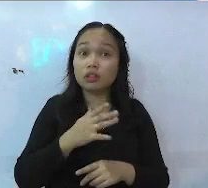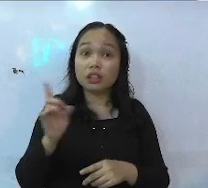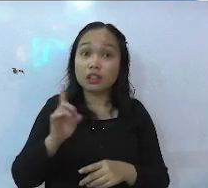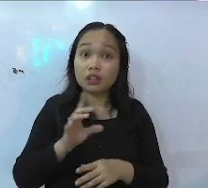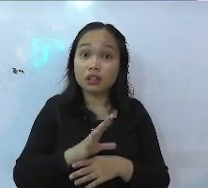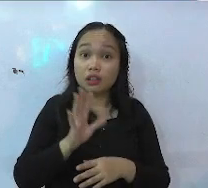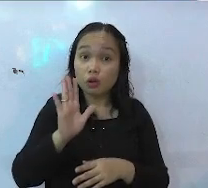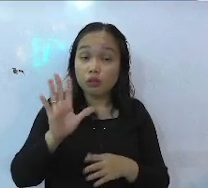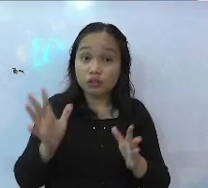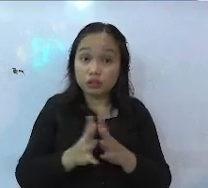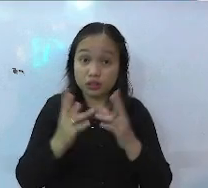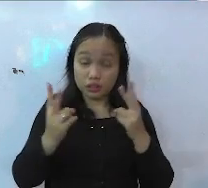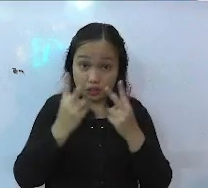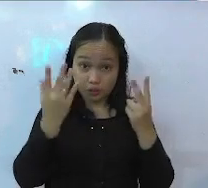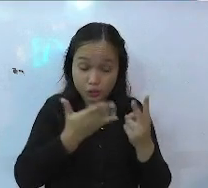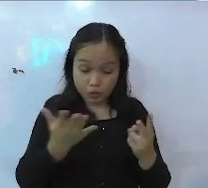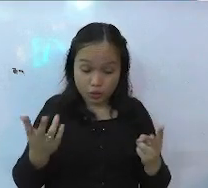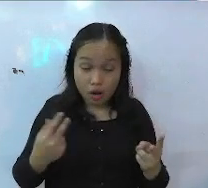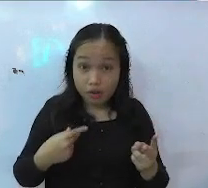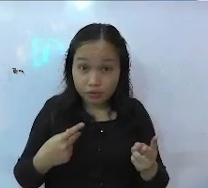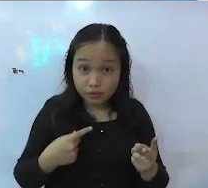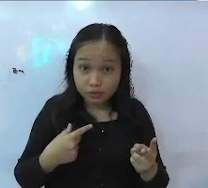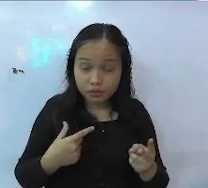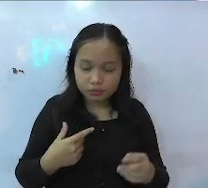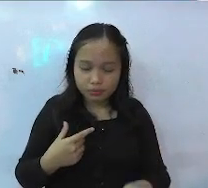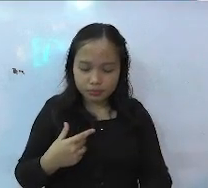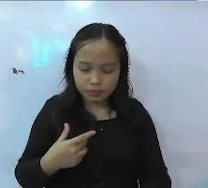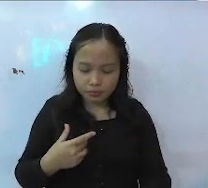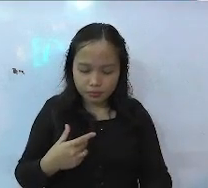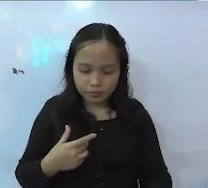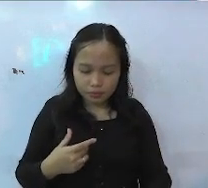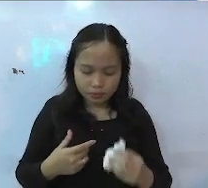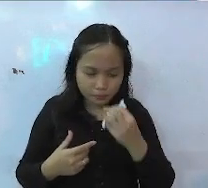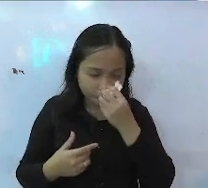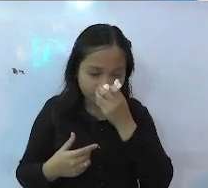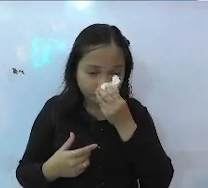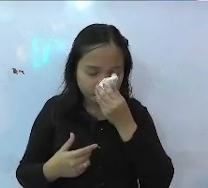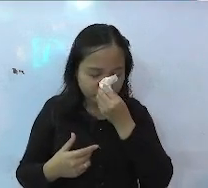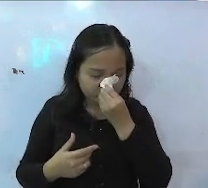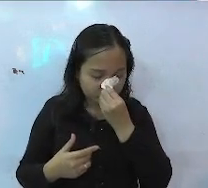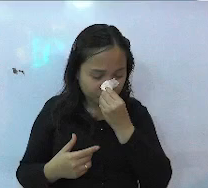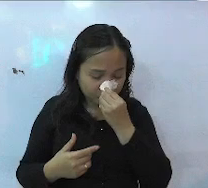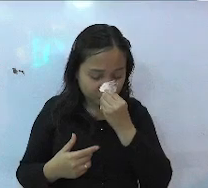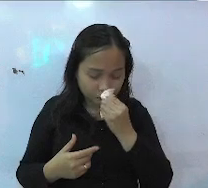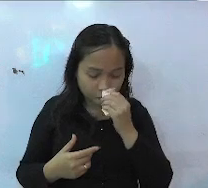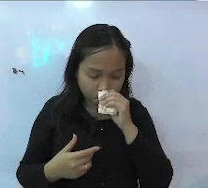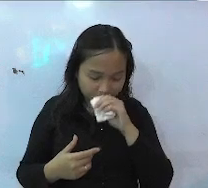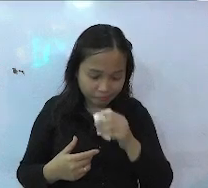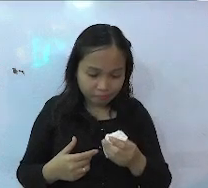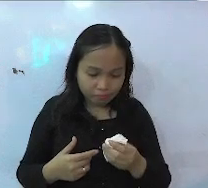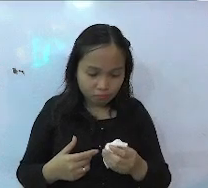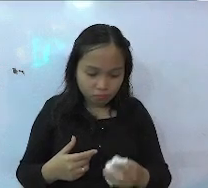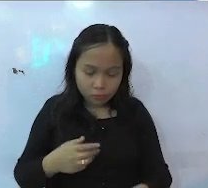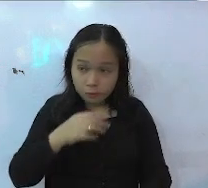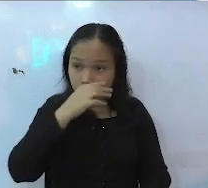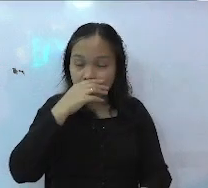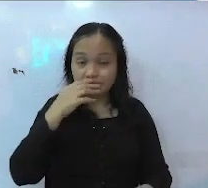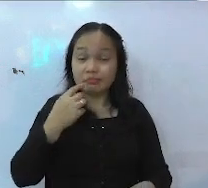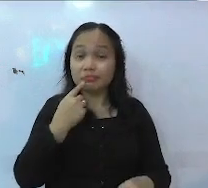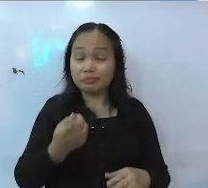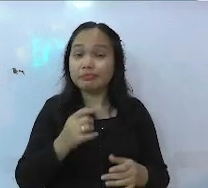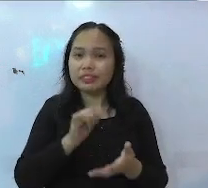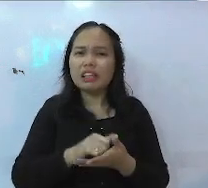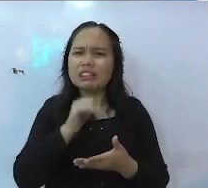meron ka isipin mo yung tagumpay na meron ka hindi hindi yan basta-bastang tagumpay na nakamit mo lang sa record ng mundo dito